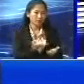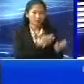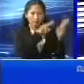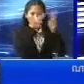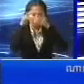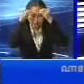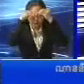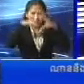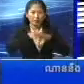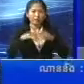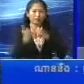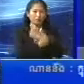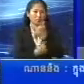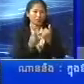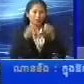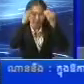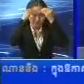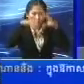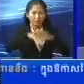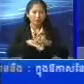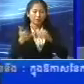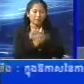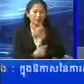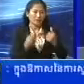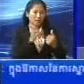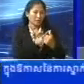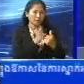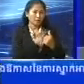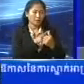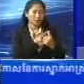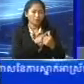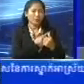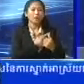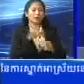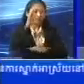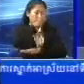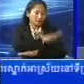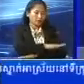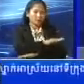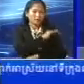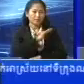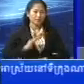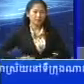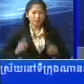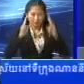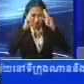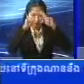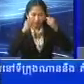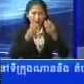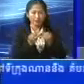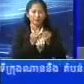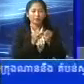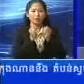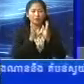នានៃព័ត៌មានក្នុងប្រទេសបាទសម្រាប់ព័ត៌មានក្នុងប្រទេសជាដំបូងនេះគឺនីរោសៀលថ្ងៃនេះសម្ដីការមហាសេនាបដិនិជហ៊ុន